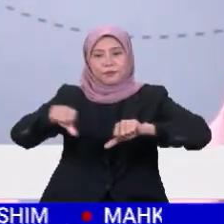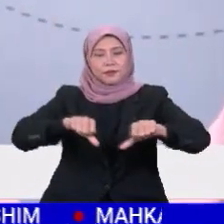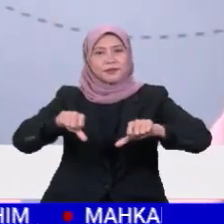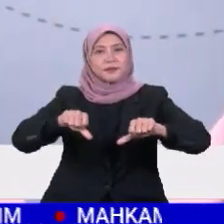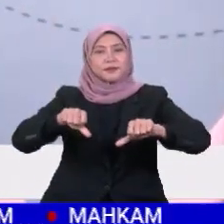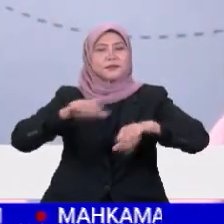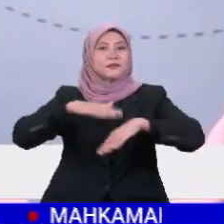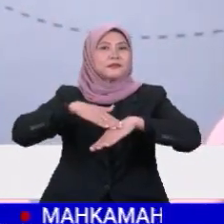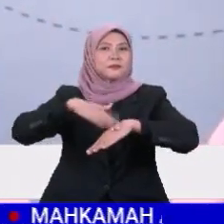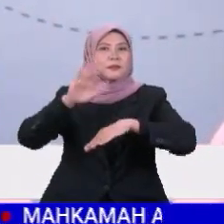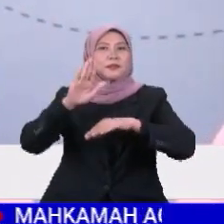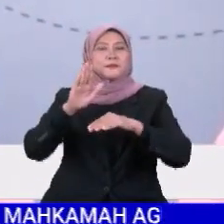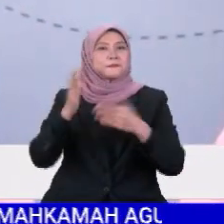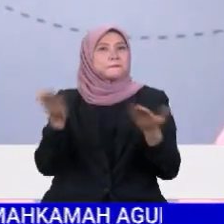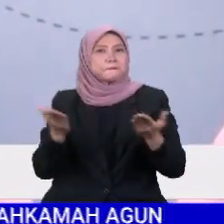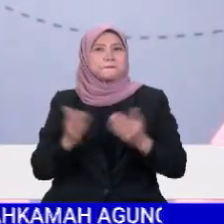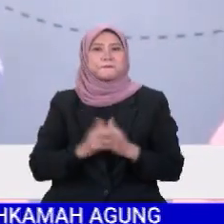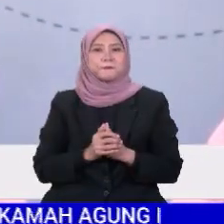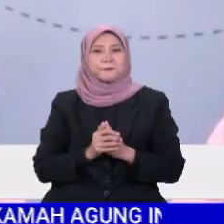kepada